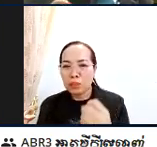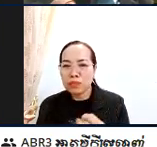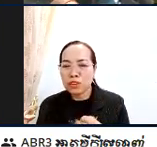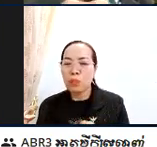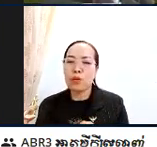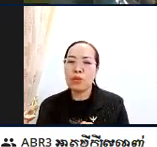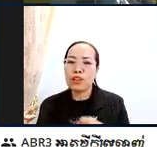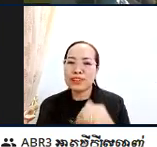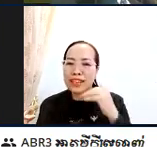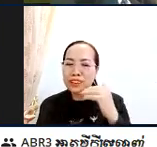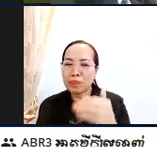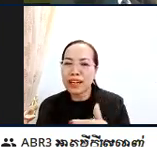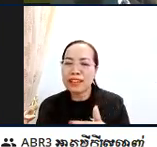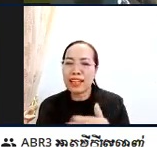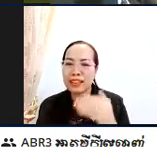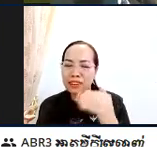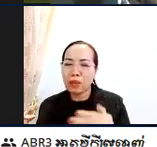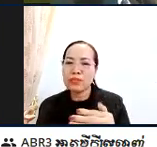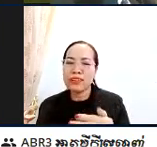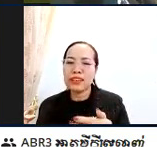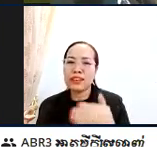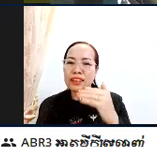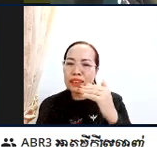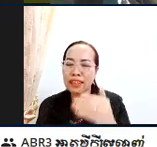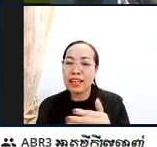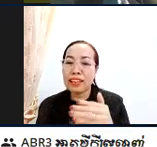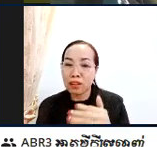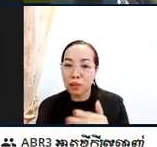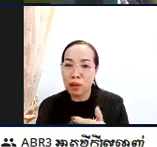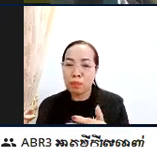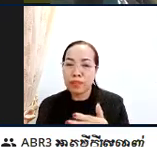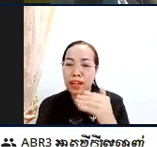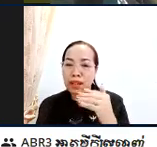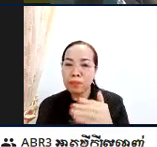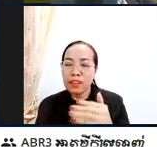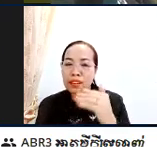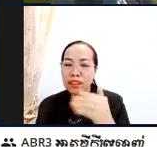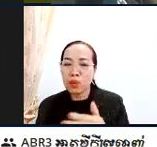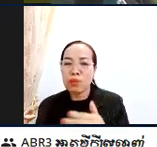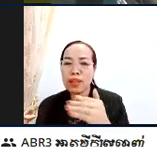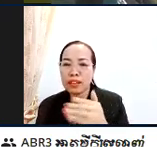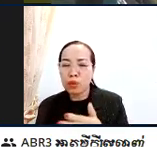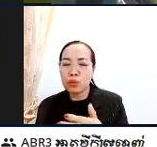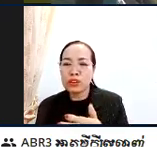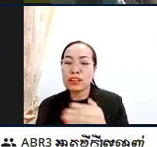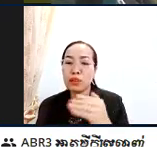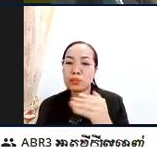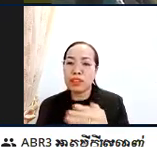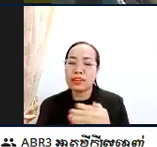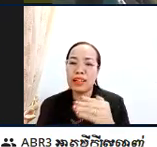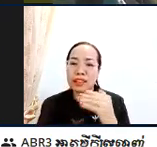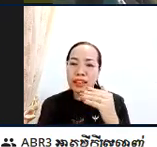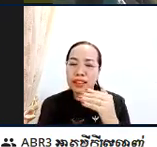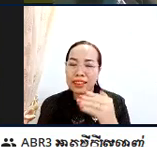bàn nhóm chụp rồi u đã xác nhóm đăng thạc nhóm chiên nặng đặc nòm đem đặc nòm đại cụ chân